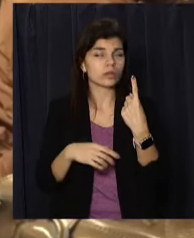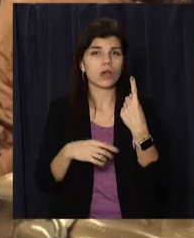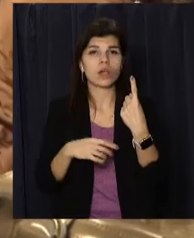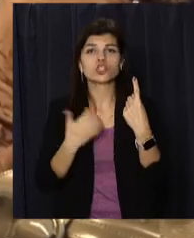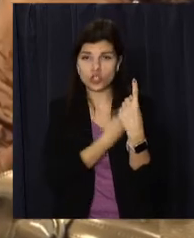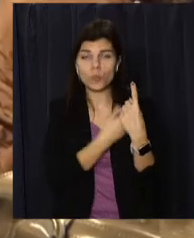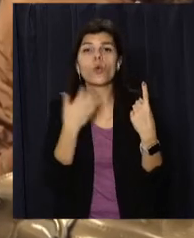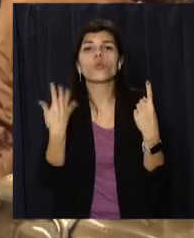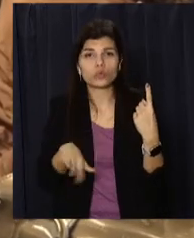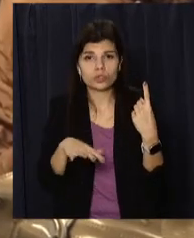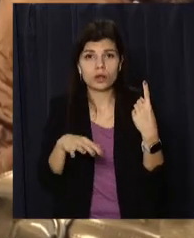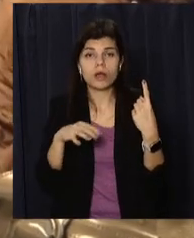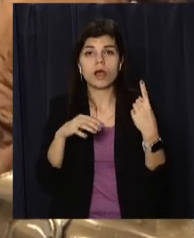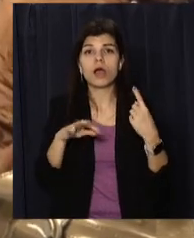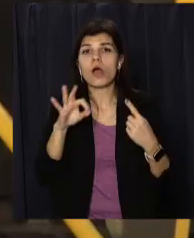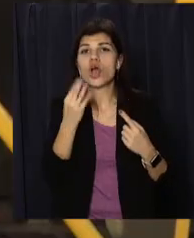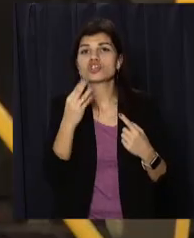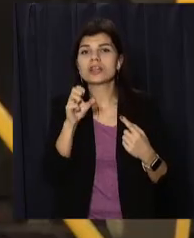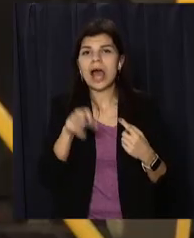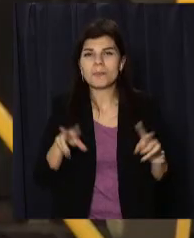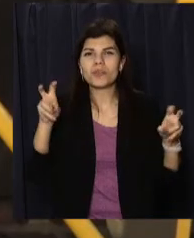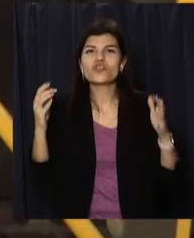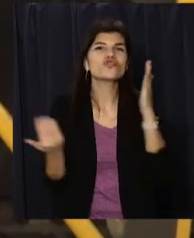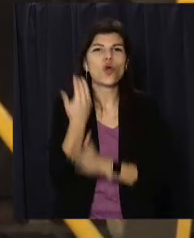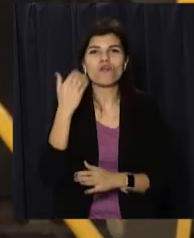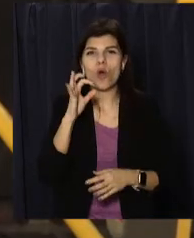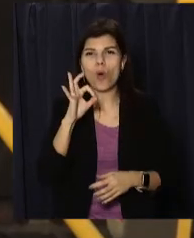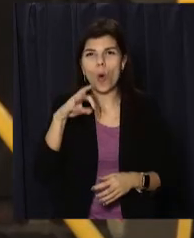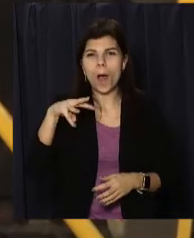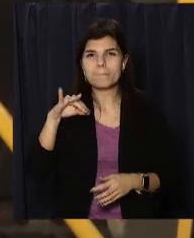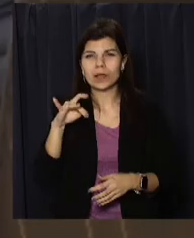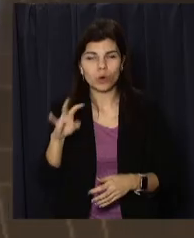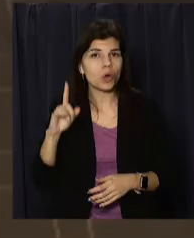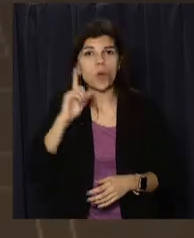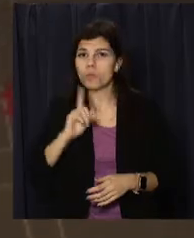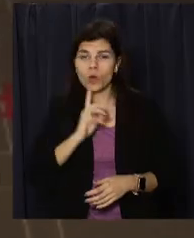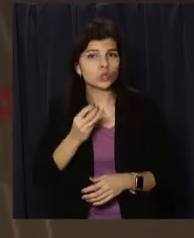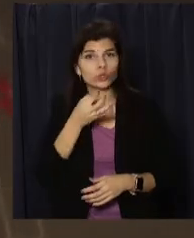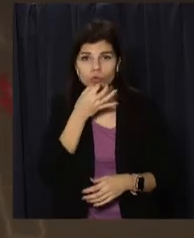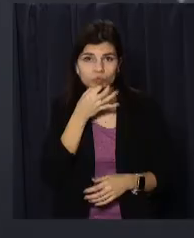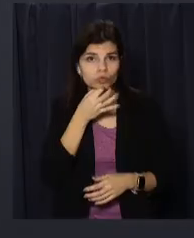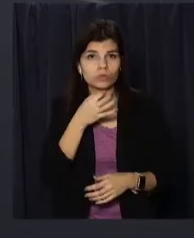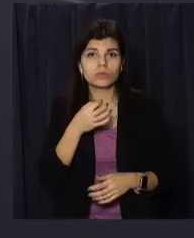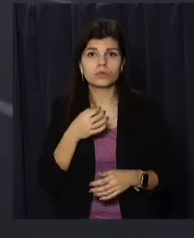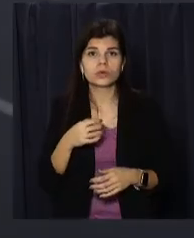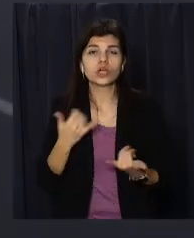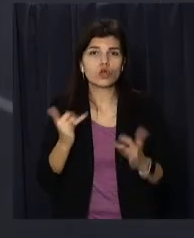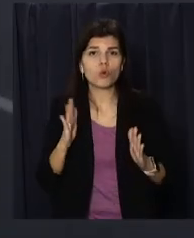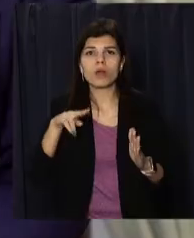ковід. Щодо штамів, то омікрон в Україні не виявлено. Усі досліджені зразки свідчать про поширення варіанту